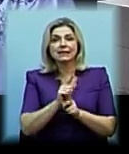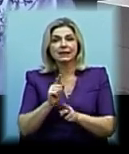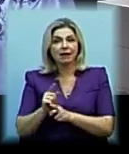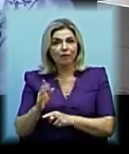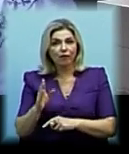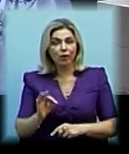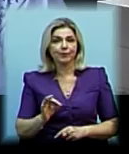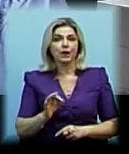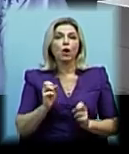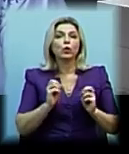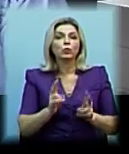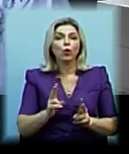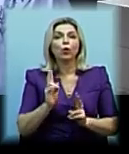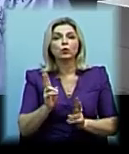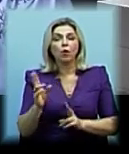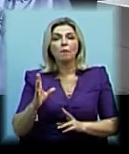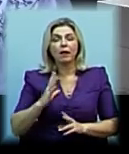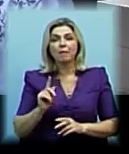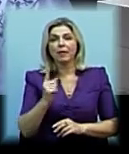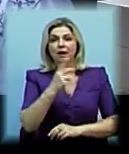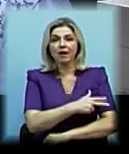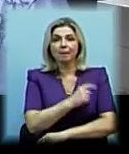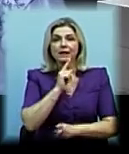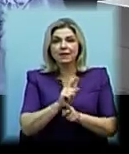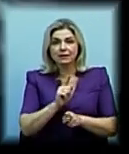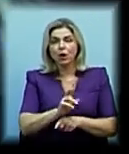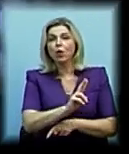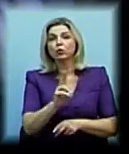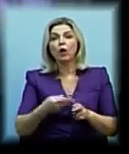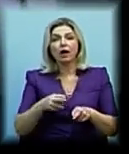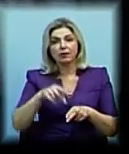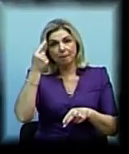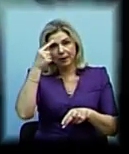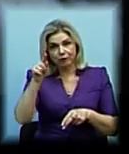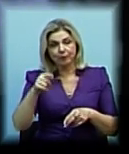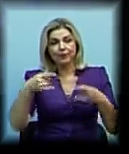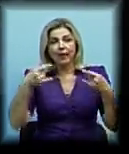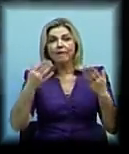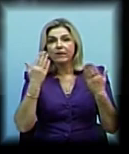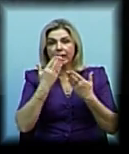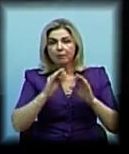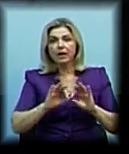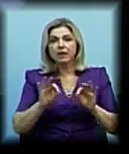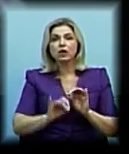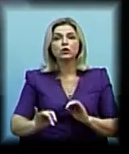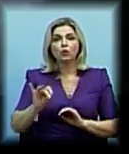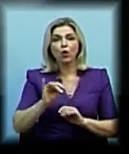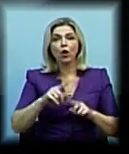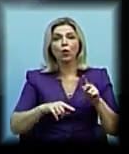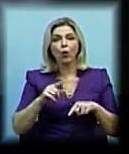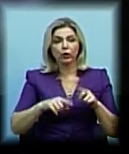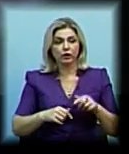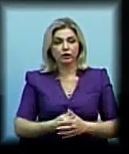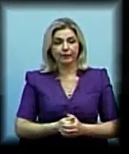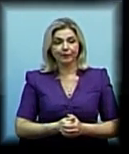хто був першими медсестрами, хто це взагалі придумав. У стрічці розповідали історії родичів. Моя